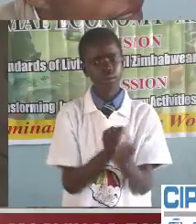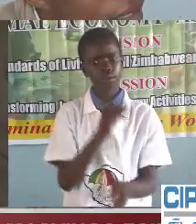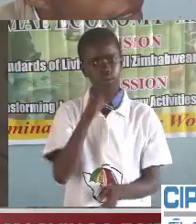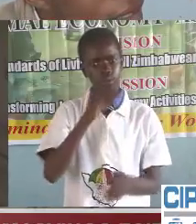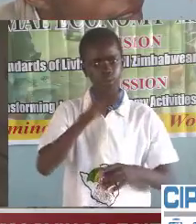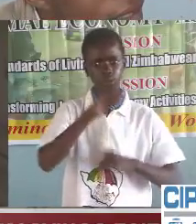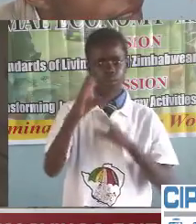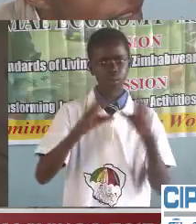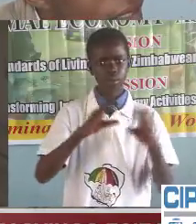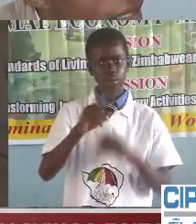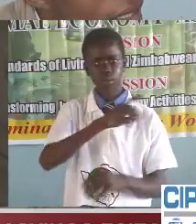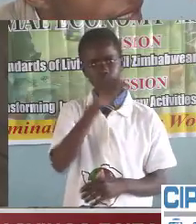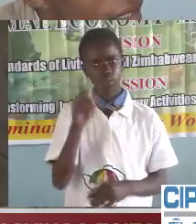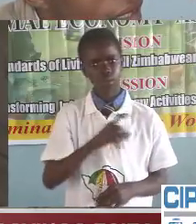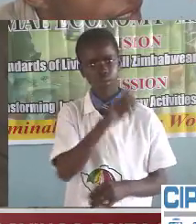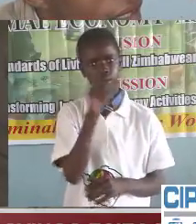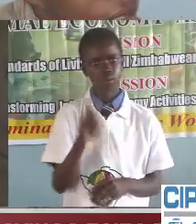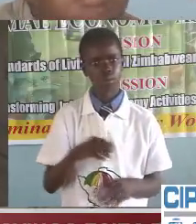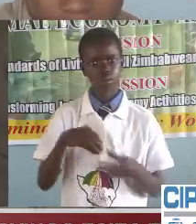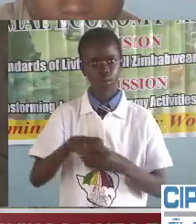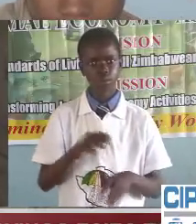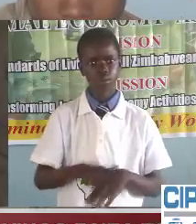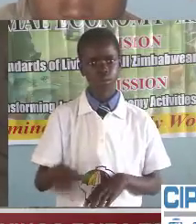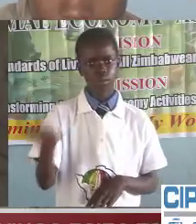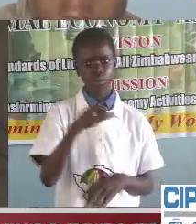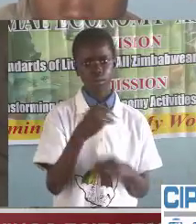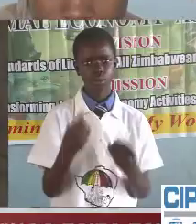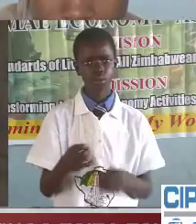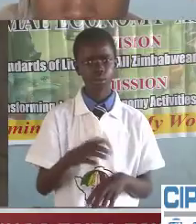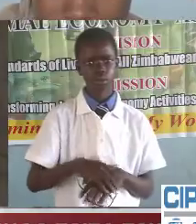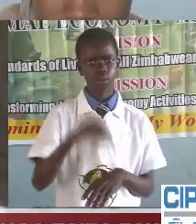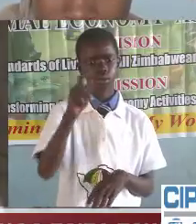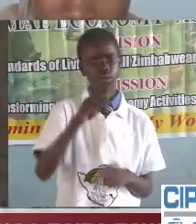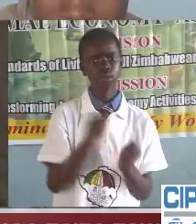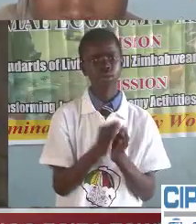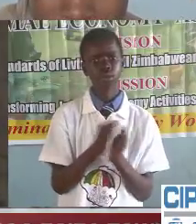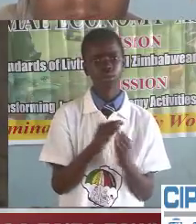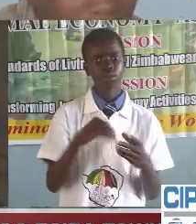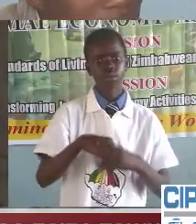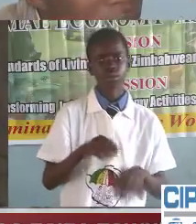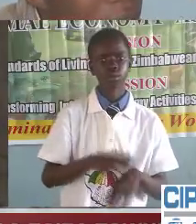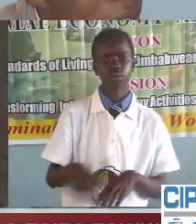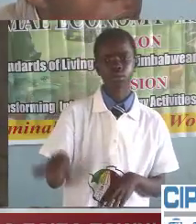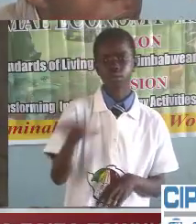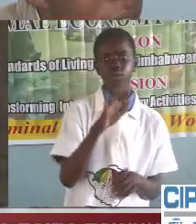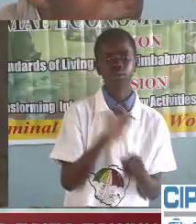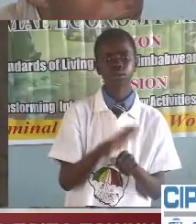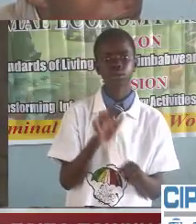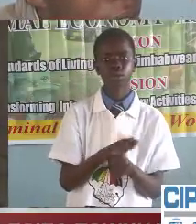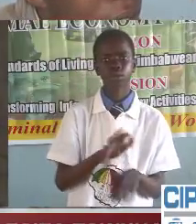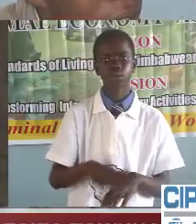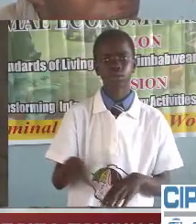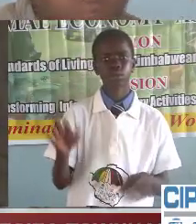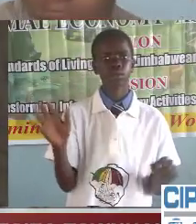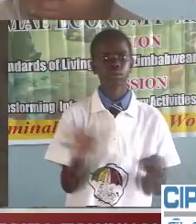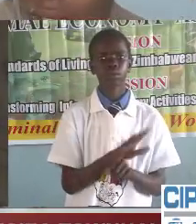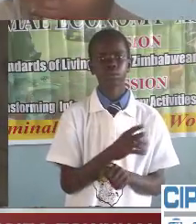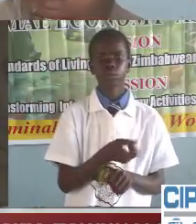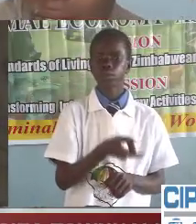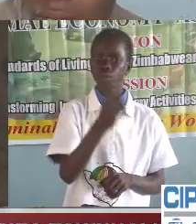nevagari, ndosamuchiwa chinzi mhaka unovhura mvura muno muward 1 muward 2 muward